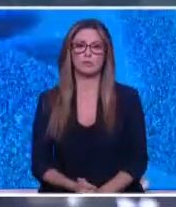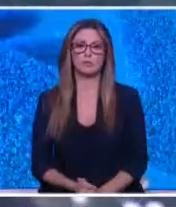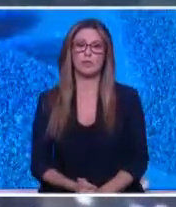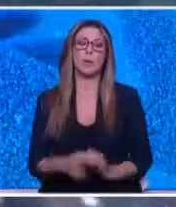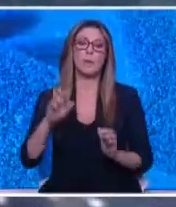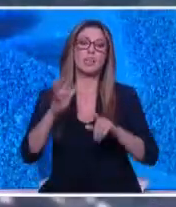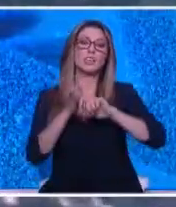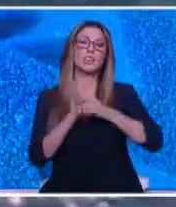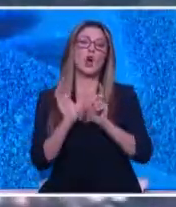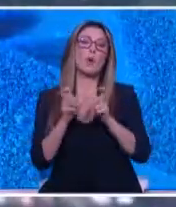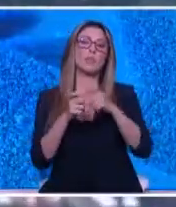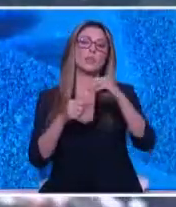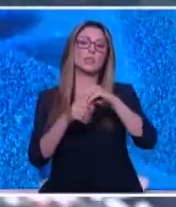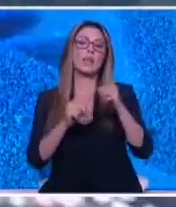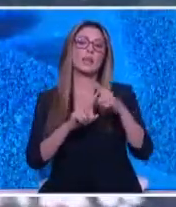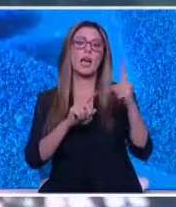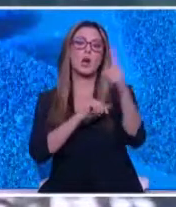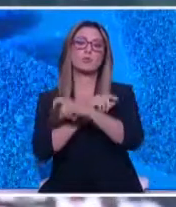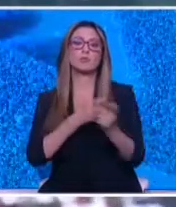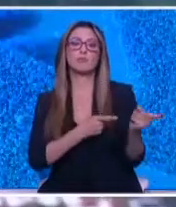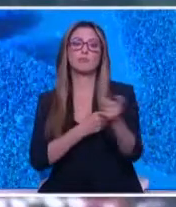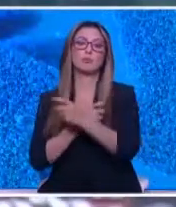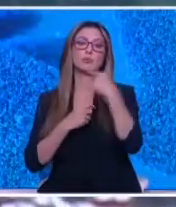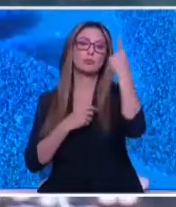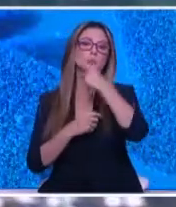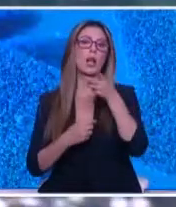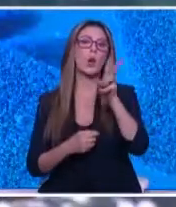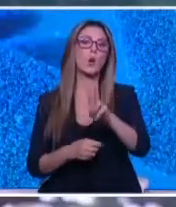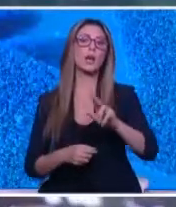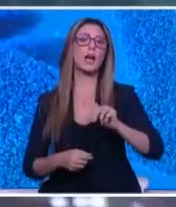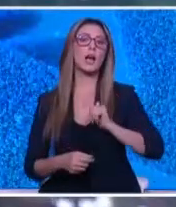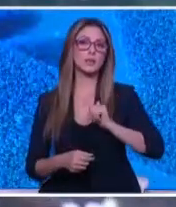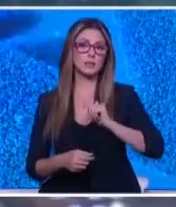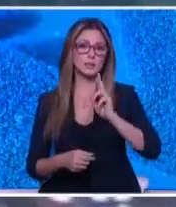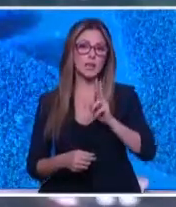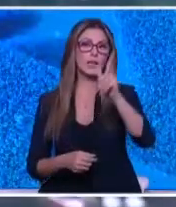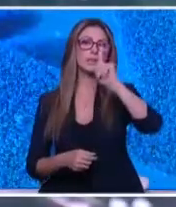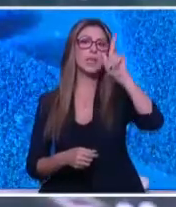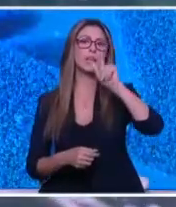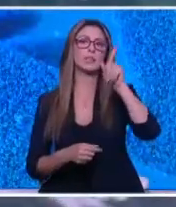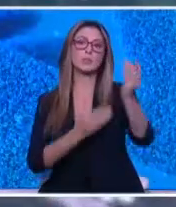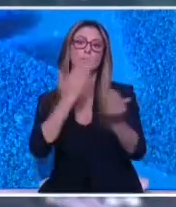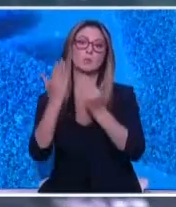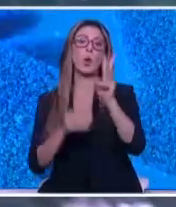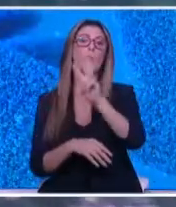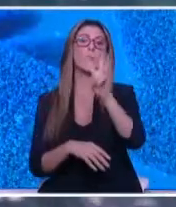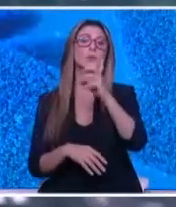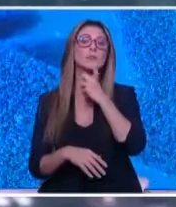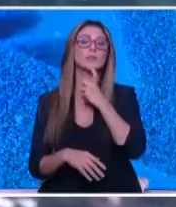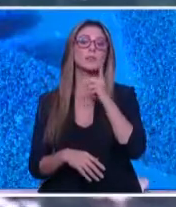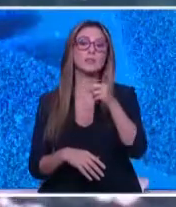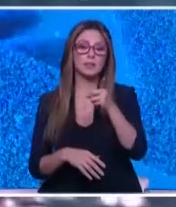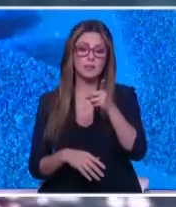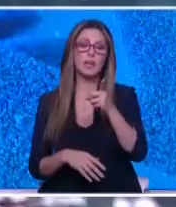Pençe Kilit Harekatı bölgesinde teröristlerin açtığı taciz ateşinde şehit olan Teğmen Ömer Bağra Siirt'te törenle uğurlandı. 30 yaşındaki Teğmen'e